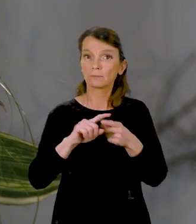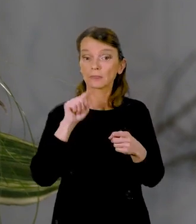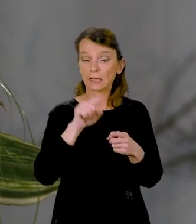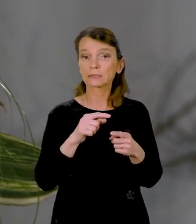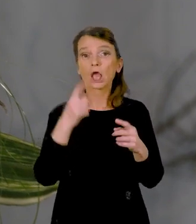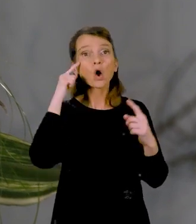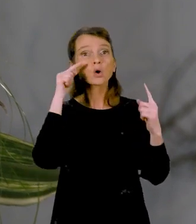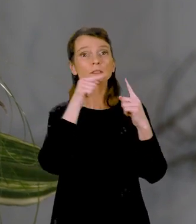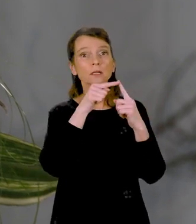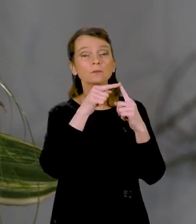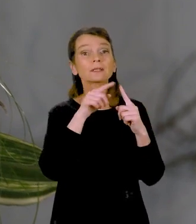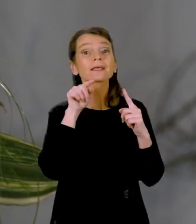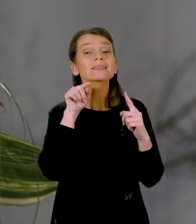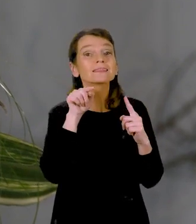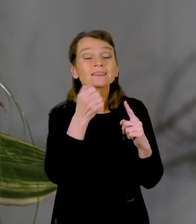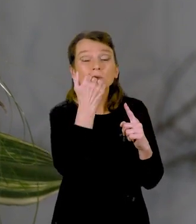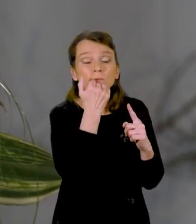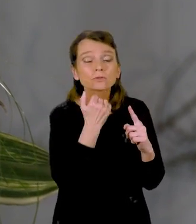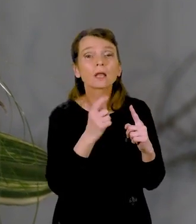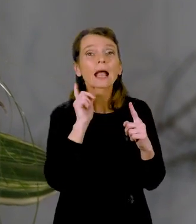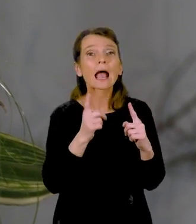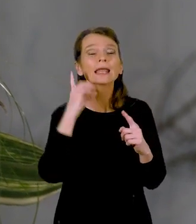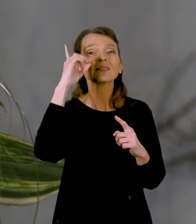definira človeka in človeško.